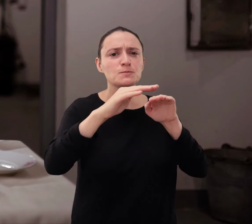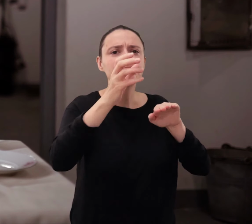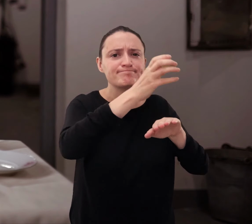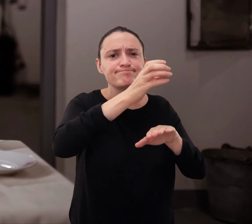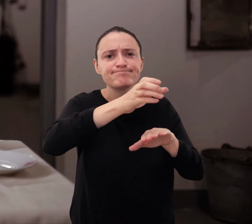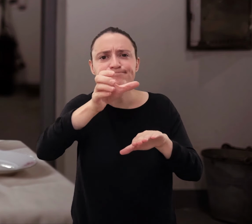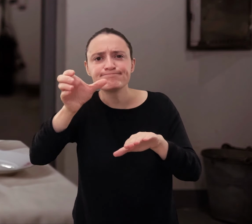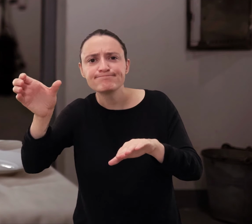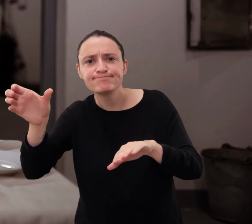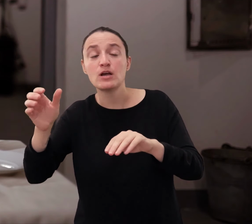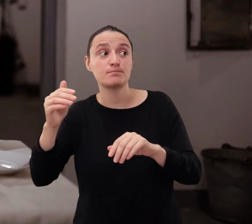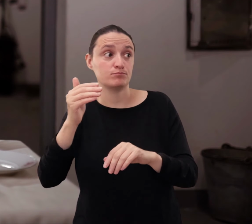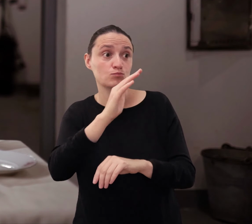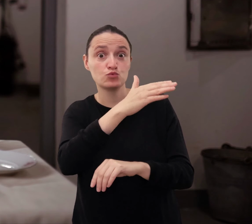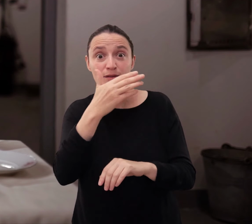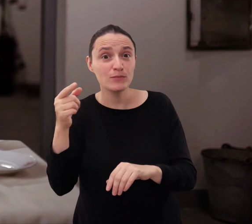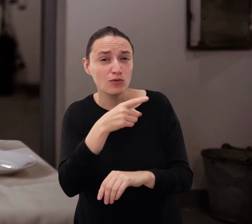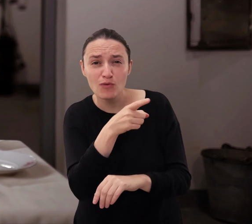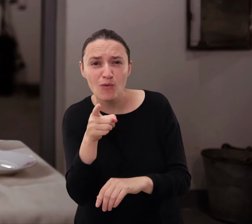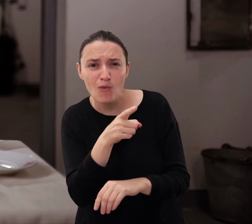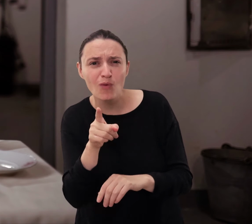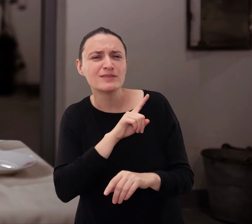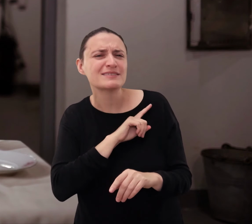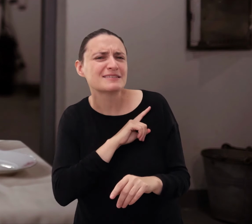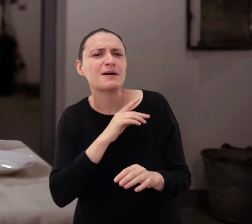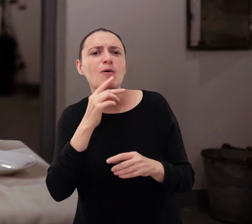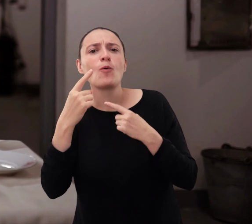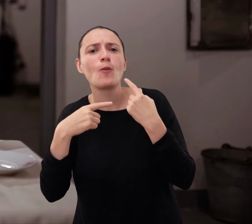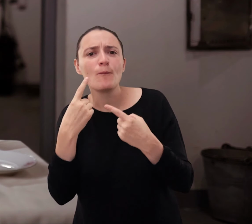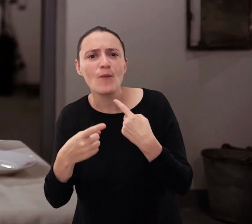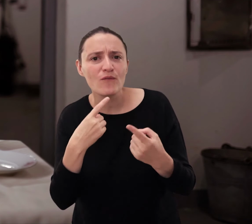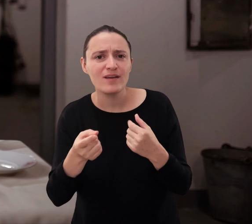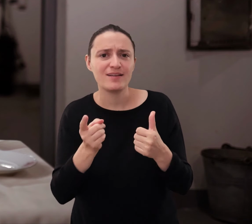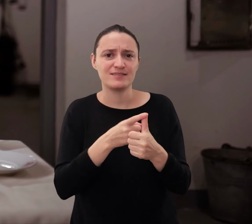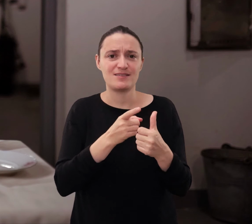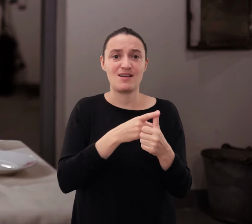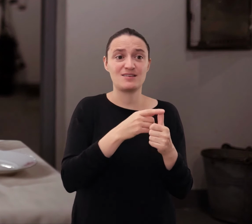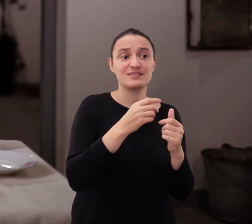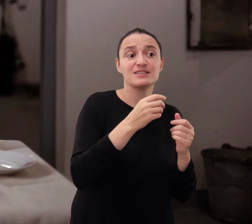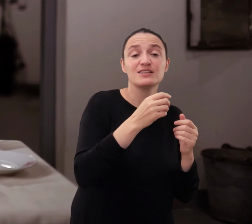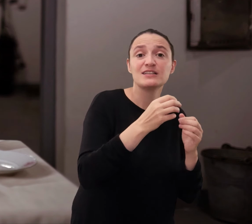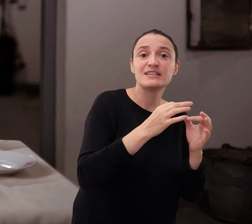I one mówią o historii ludzi, którzy tu mieszkali i o samym